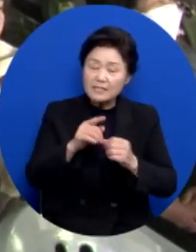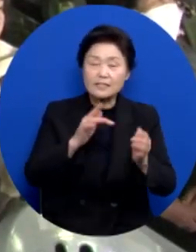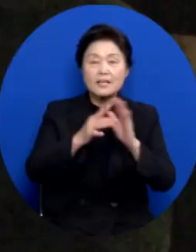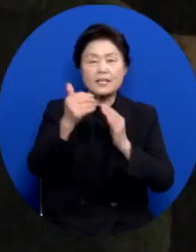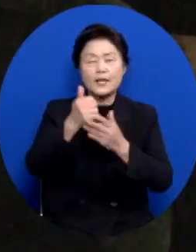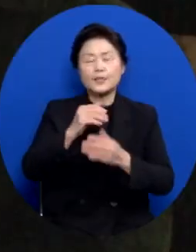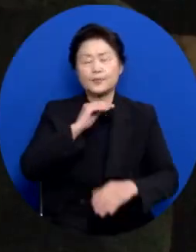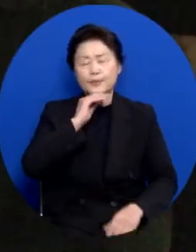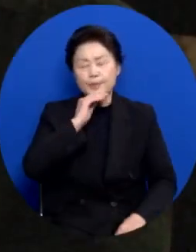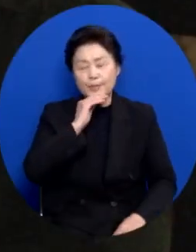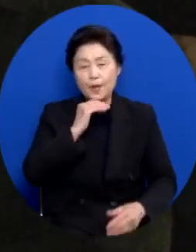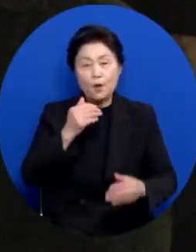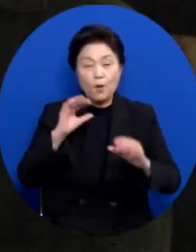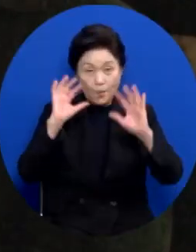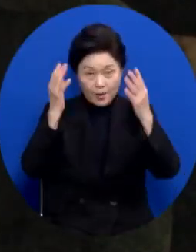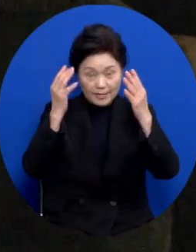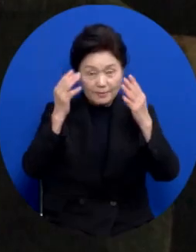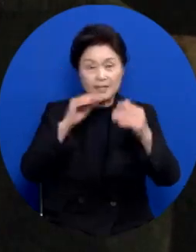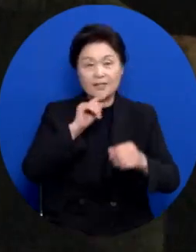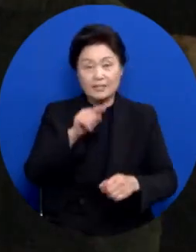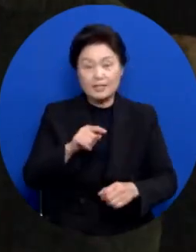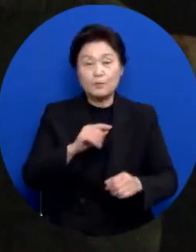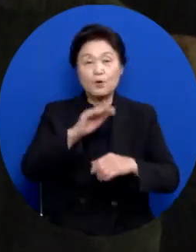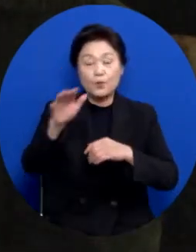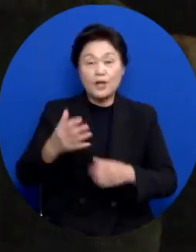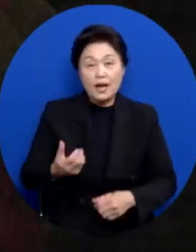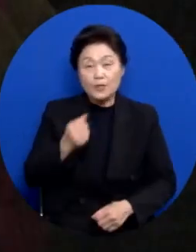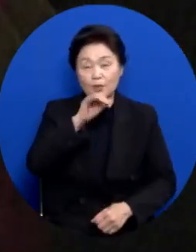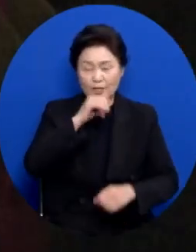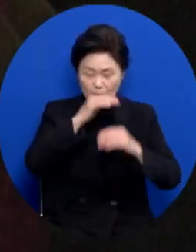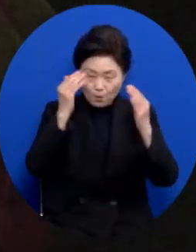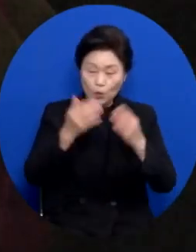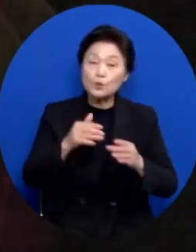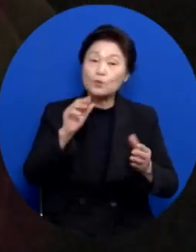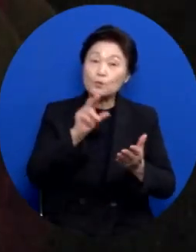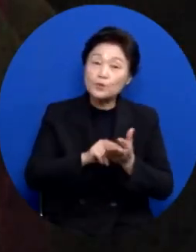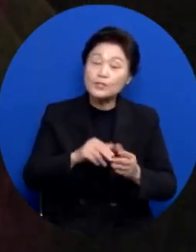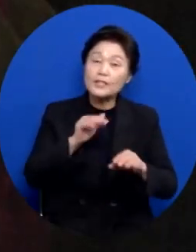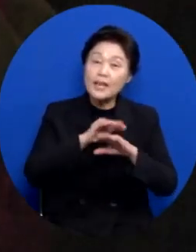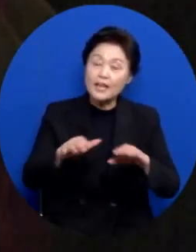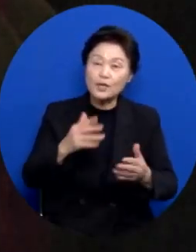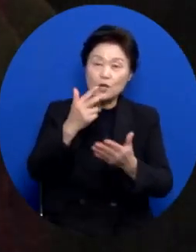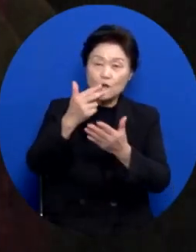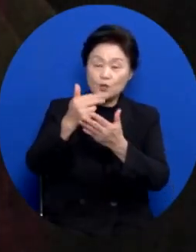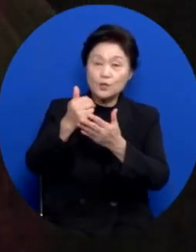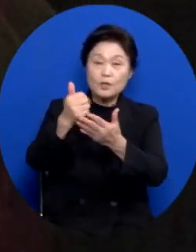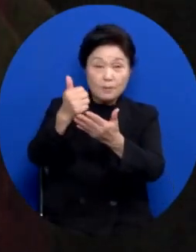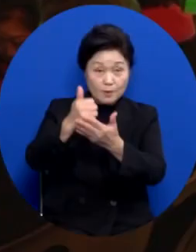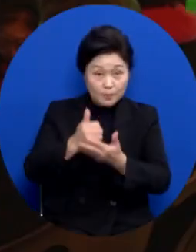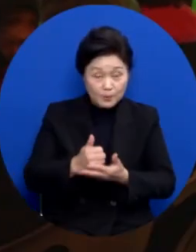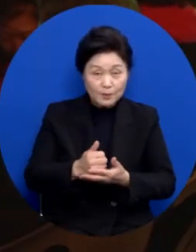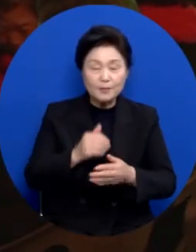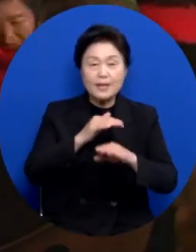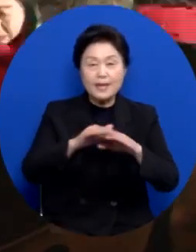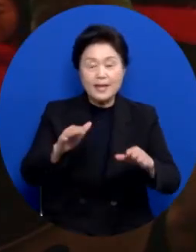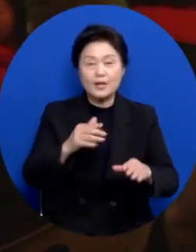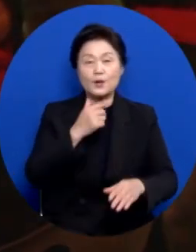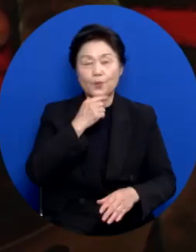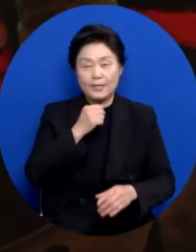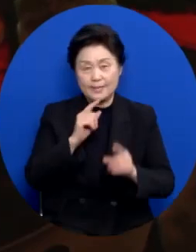기다리고 영접하는 것이라며 우리가 가지고 있는 모든 문제의 해결을 주님을 영접함으로 해결하길